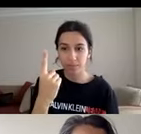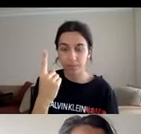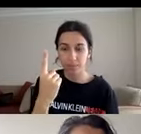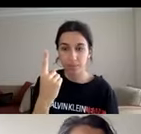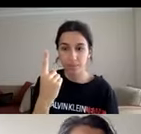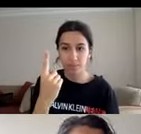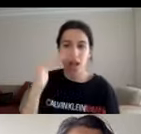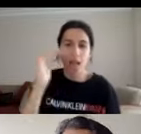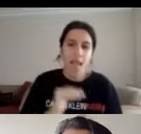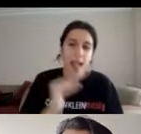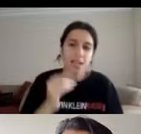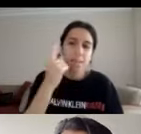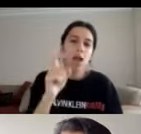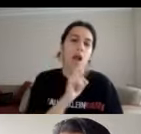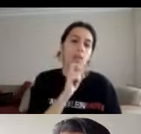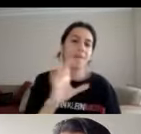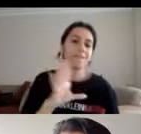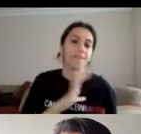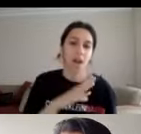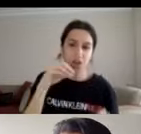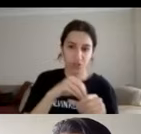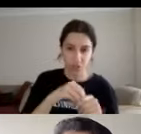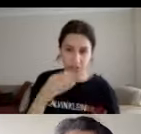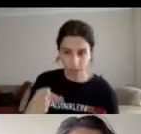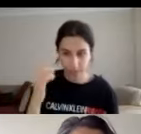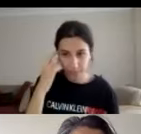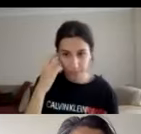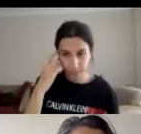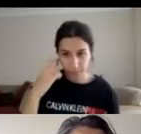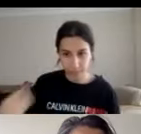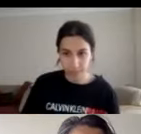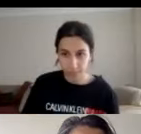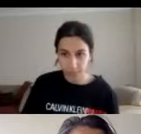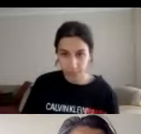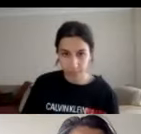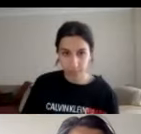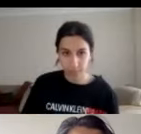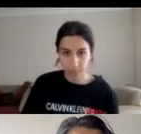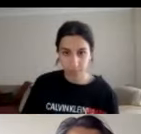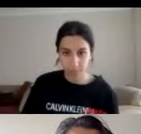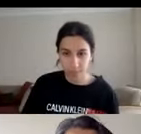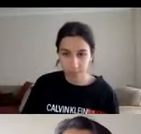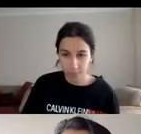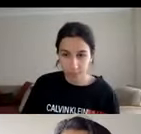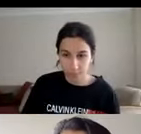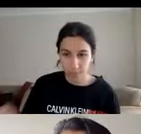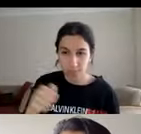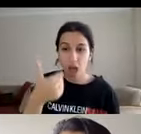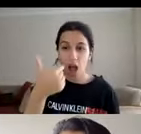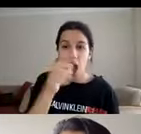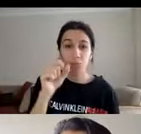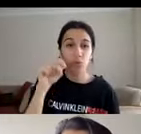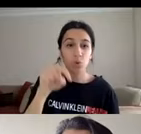en az bir tane hata var. WCAG standartlarına göre birazdan standartları da anlatacağım. Ortalama hata sayısı